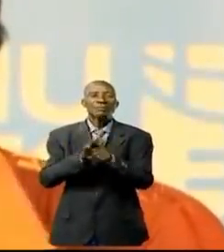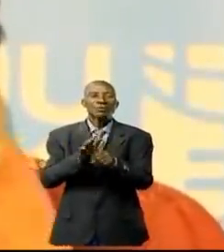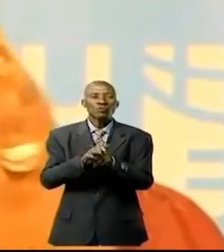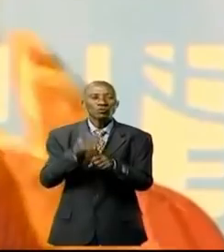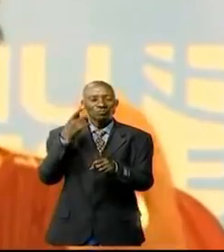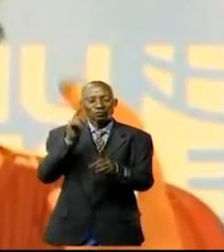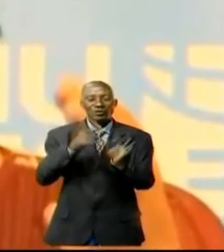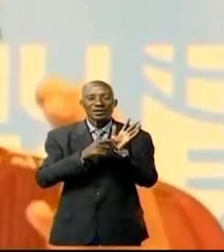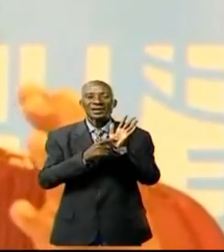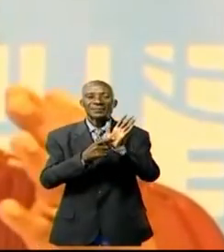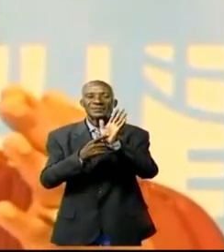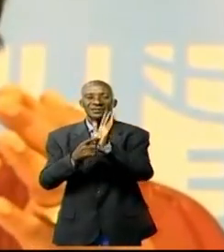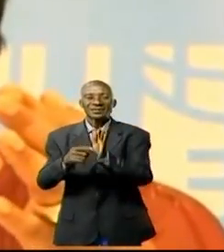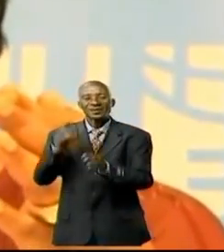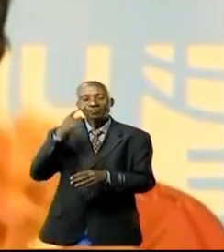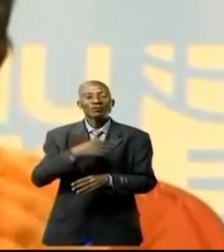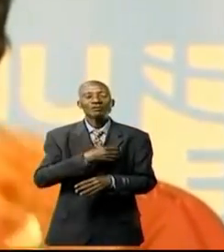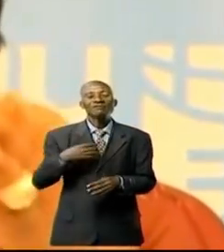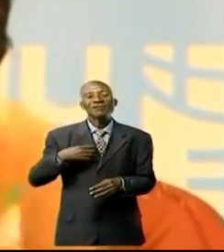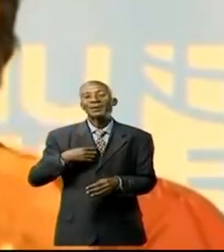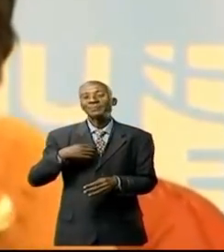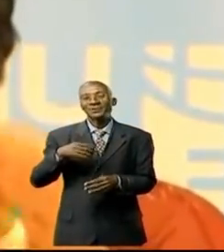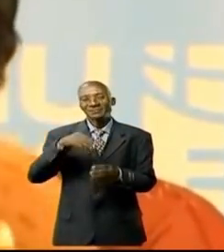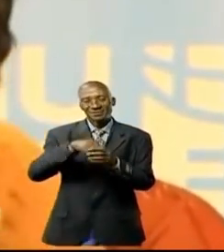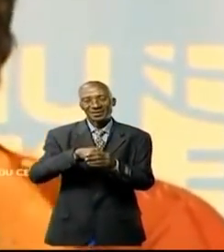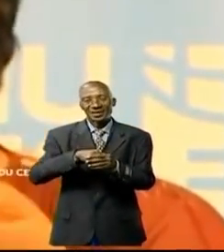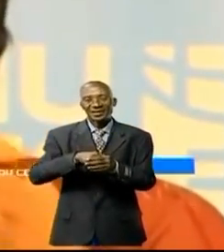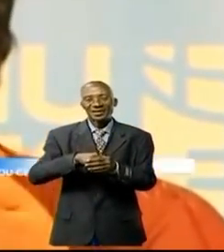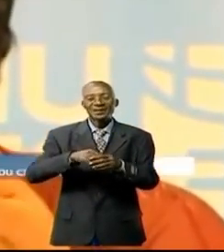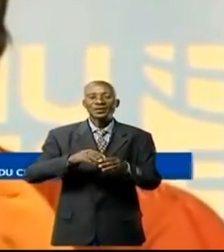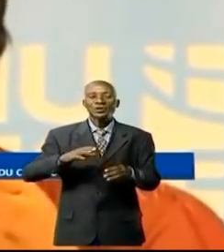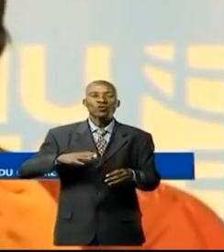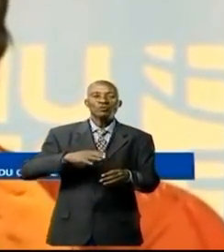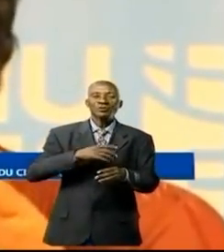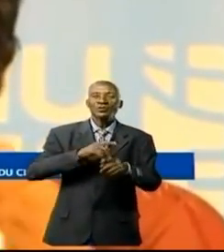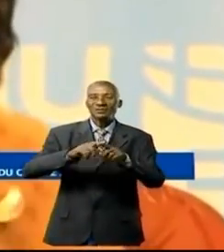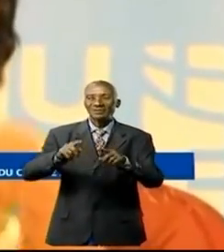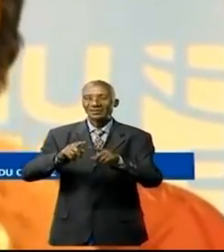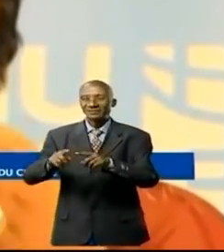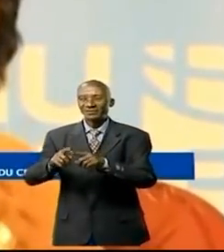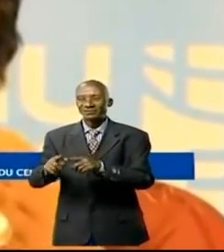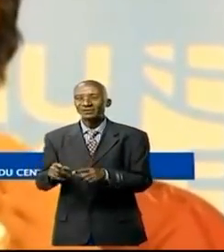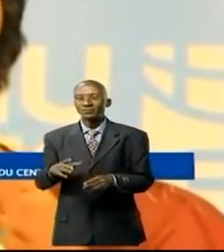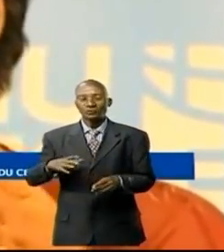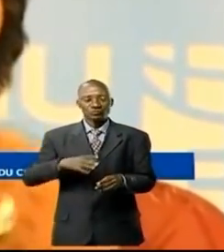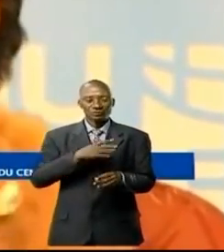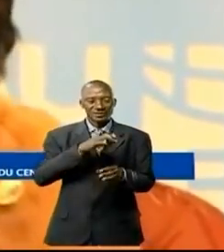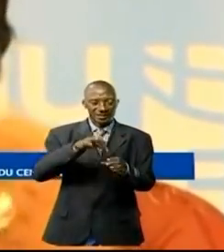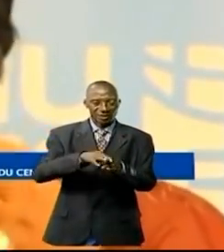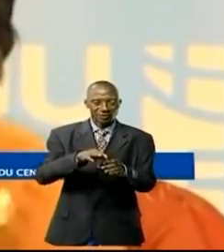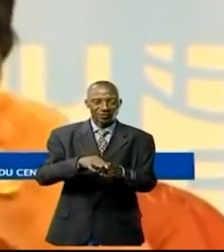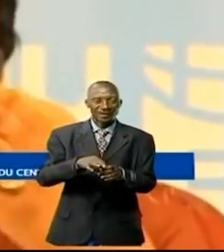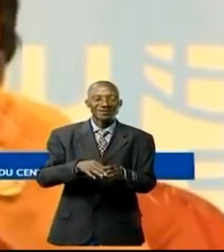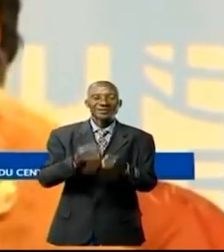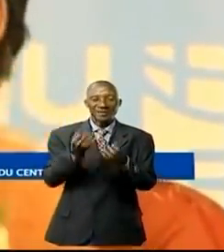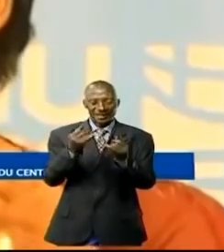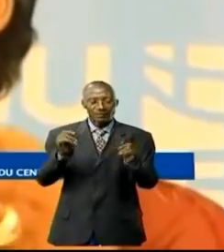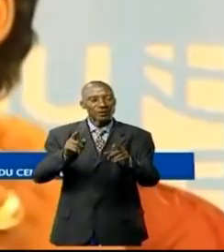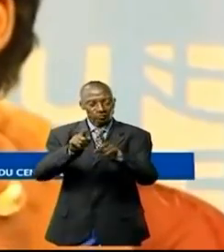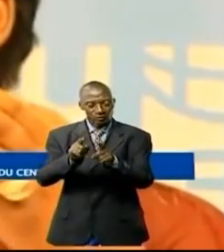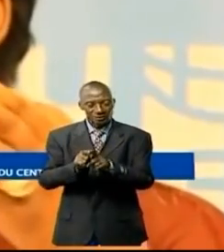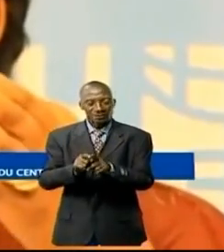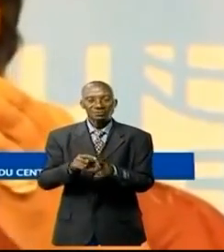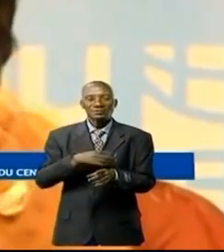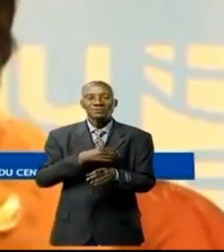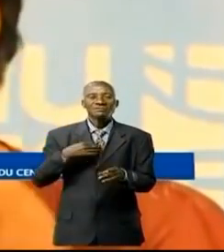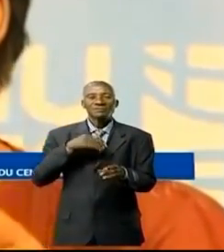moment dans une fenêtre d'opportunité de relecture d'une loi électorale et l'objet de ma mission, c'était de venir galvaniser